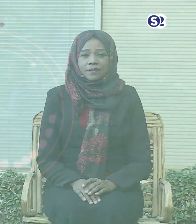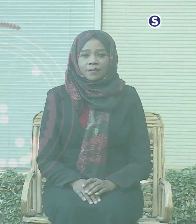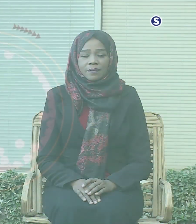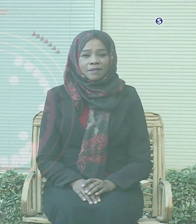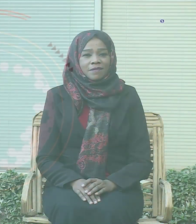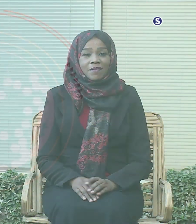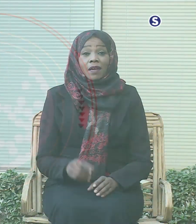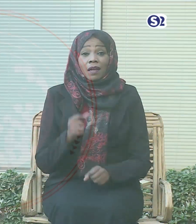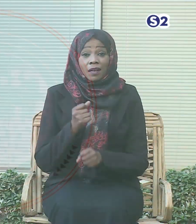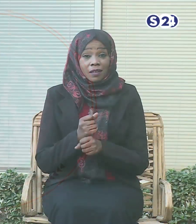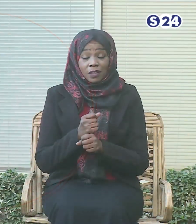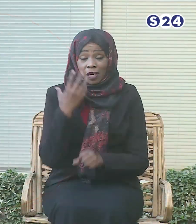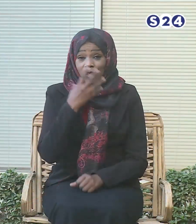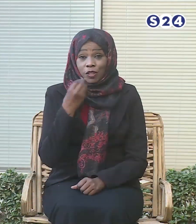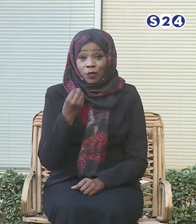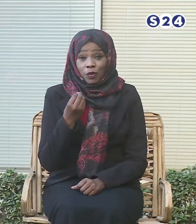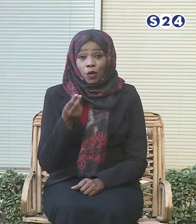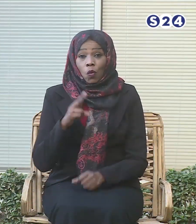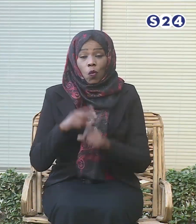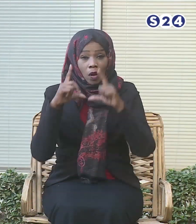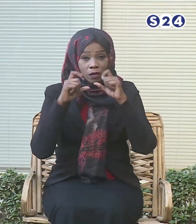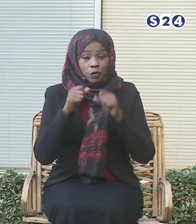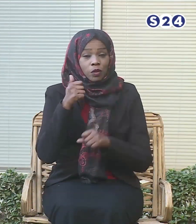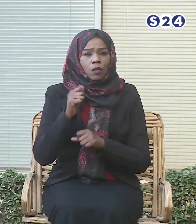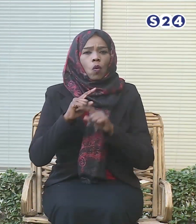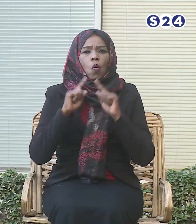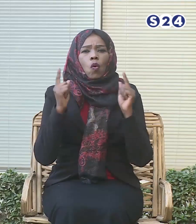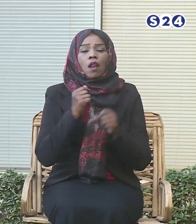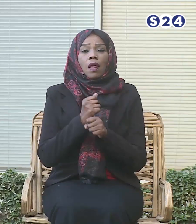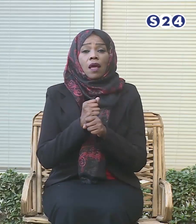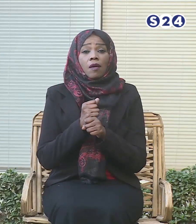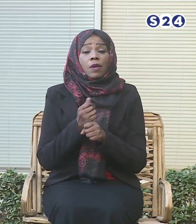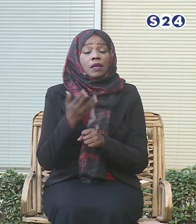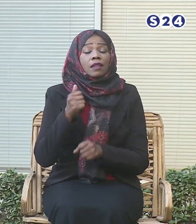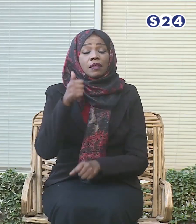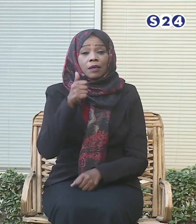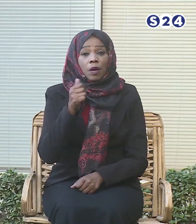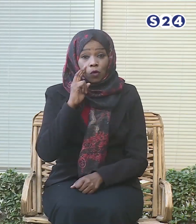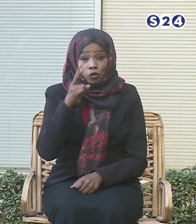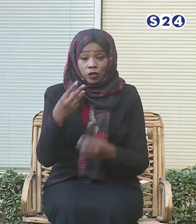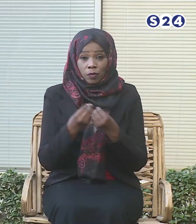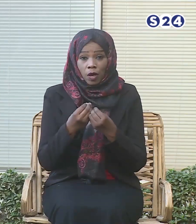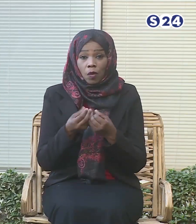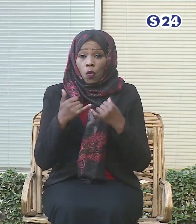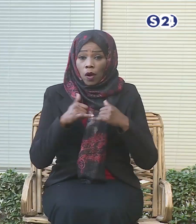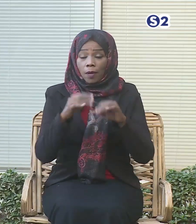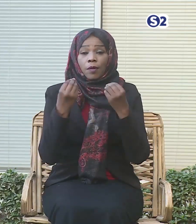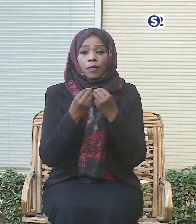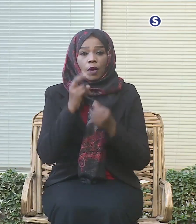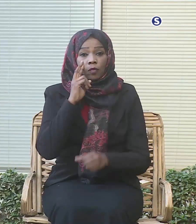يا سلام على الجمال ويا سلام على التصوير وكل التفاصيل اللي كانت أكيد رائعة، احنا كمان شفناها معاكم وحنكمل معاكم